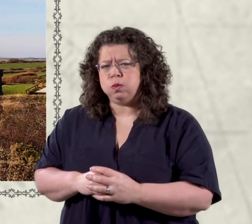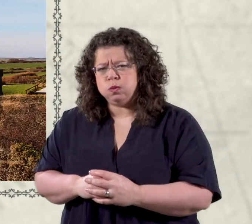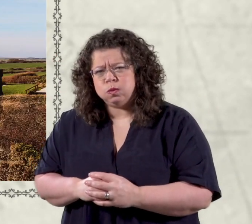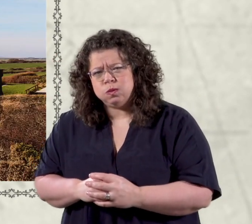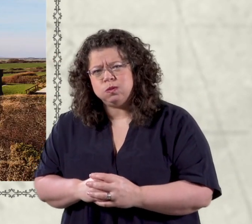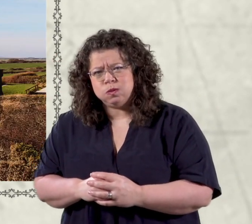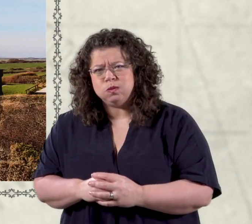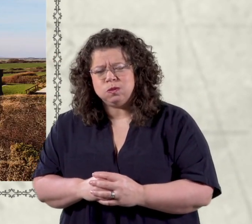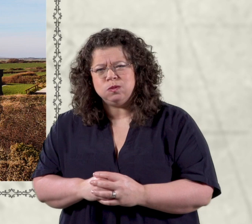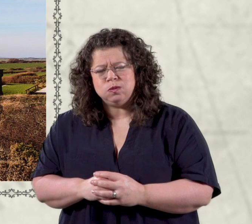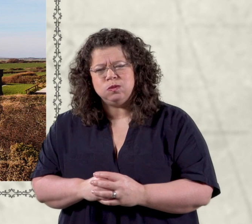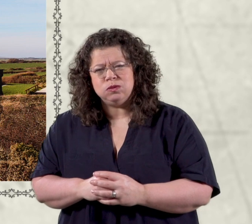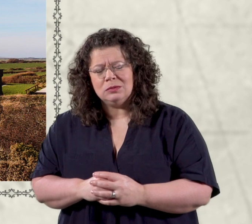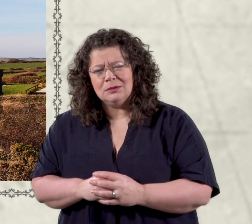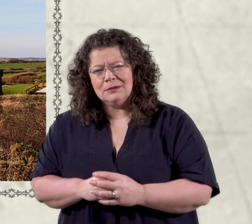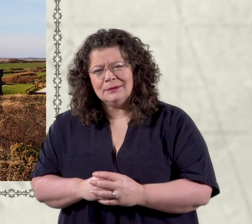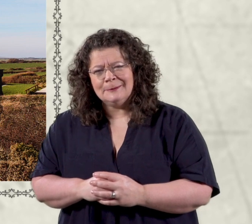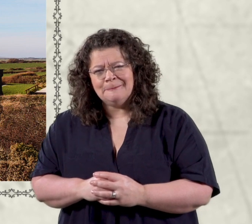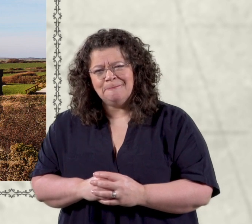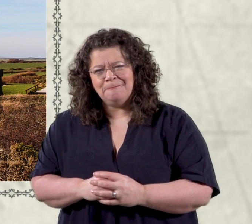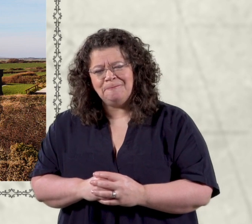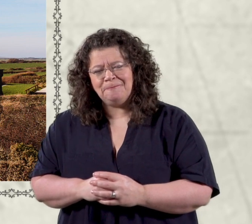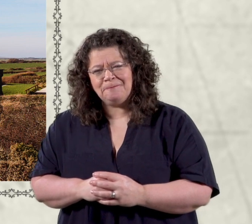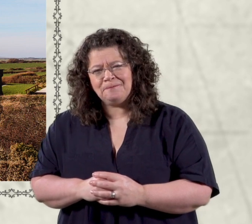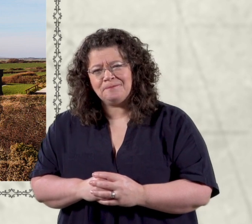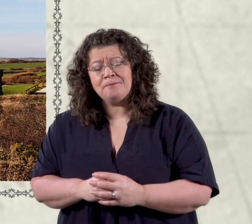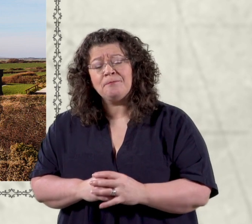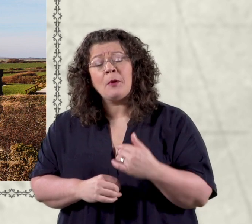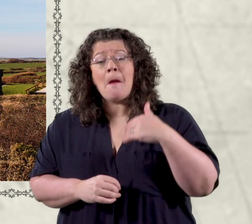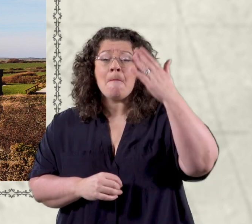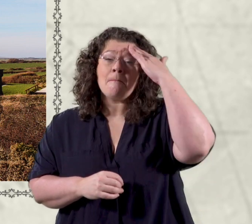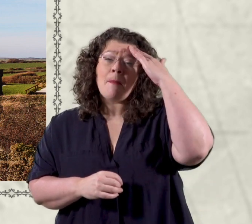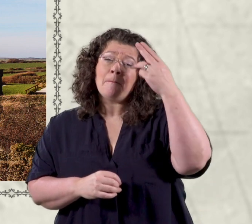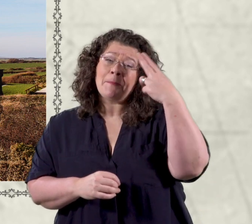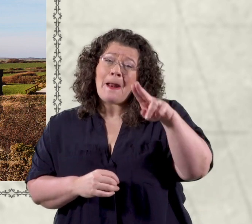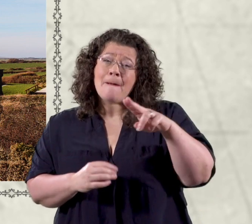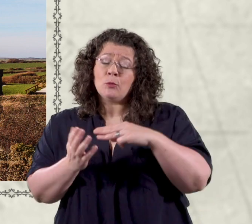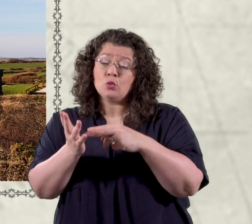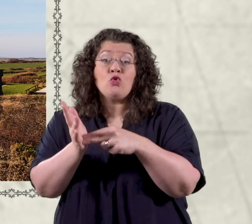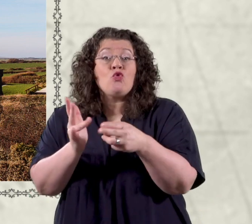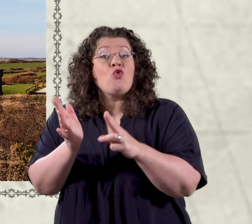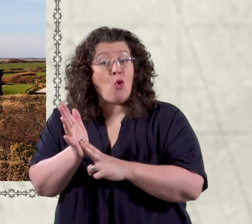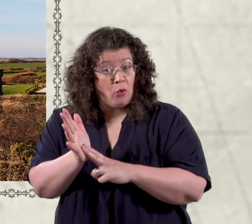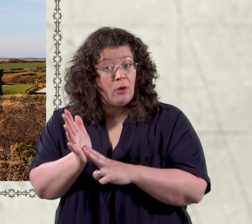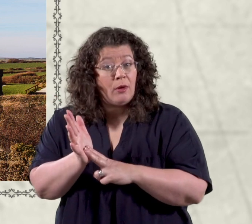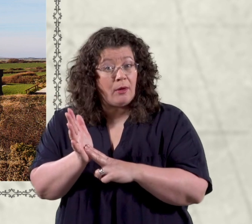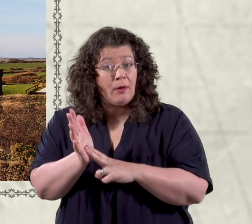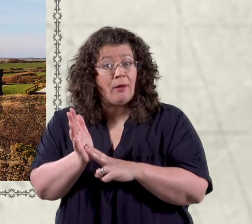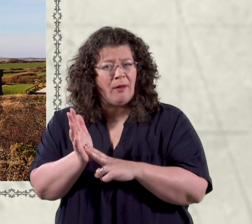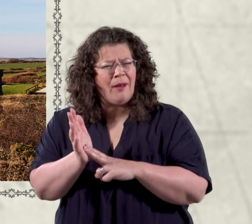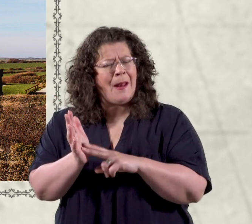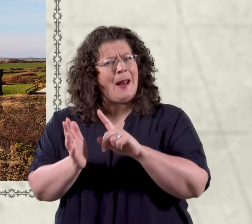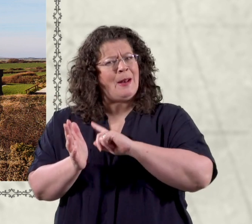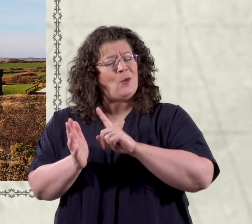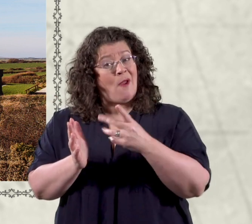Dechrau dramatig, ynde? Enw fy mam oedd Non. Dyna pam maen nhw'n galw yr hen